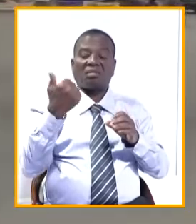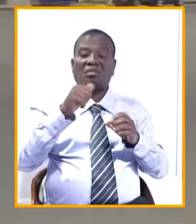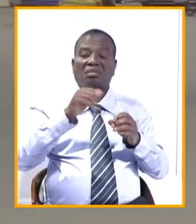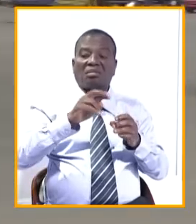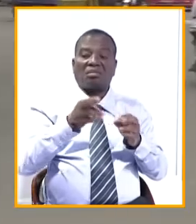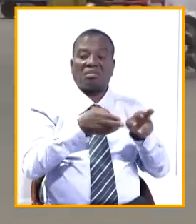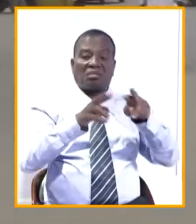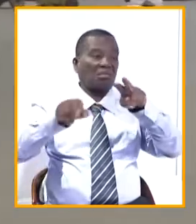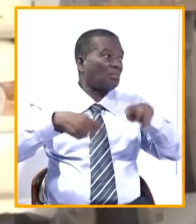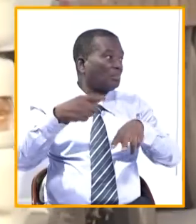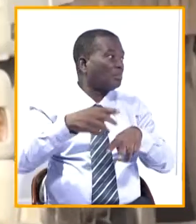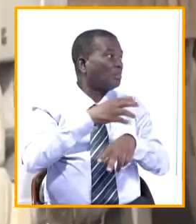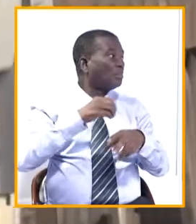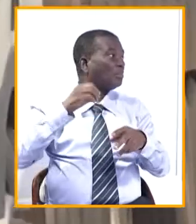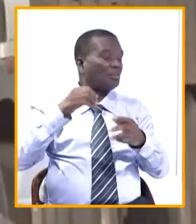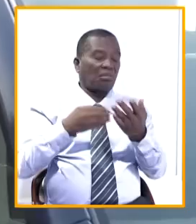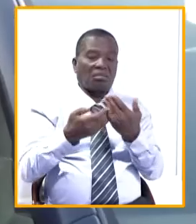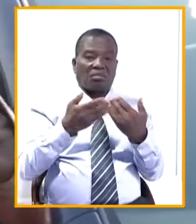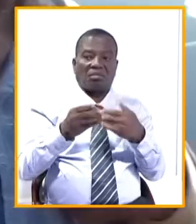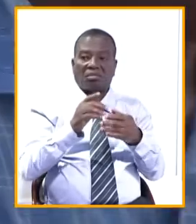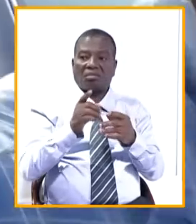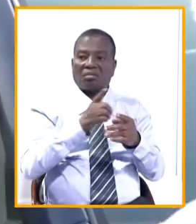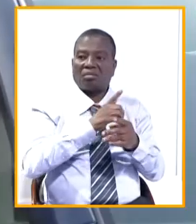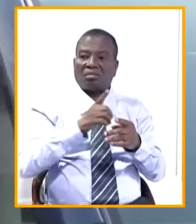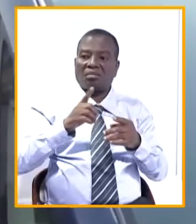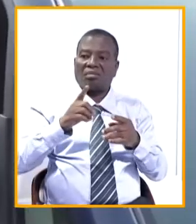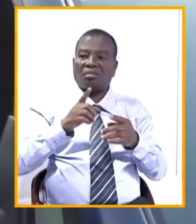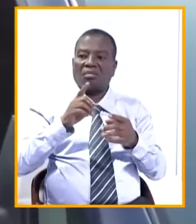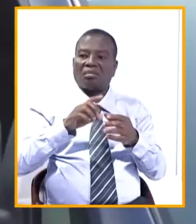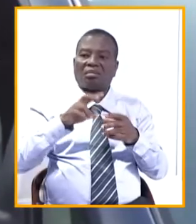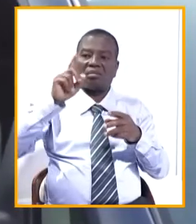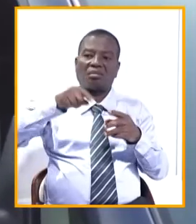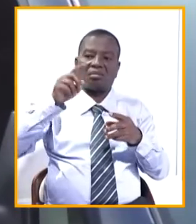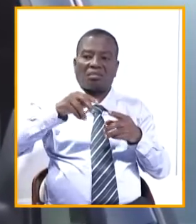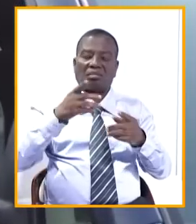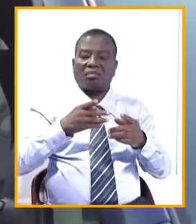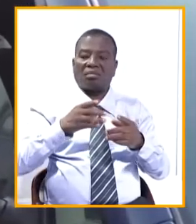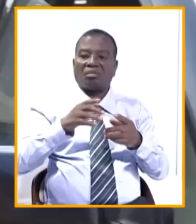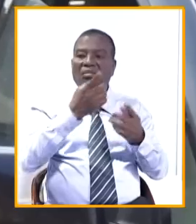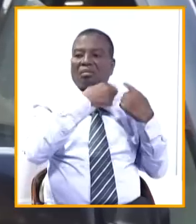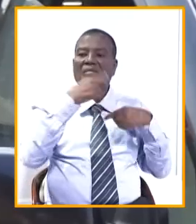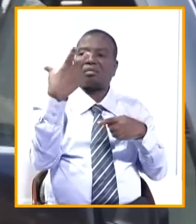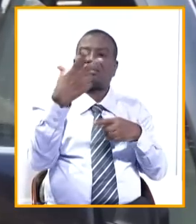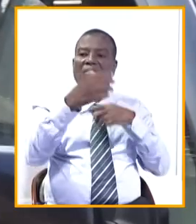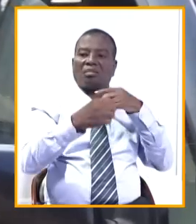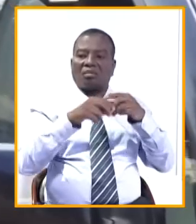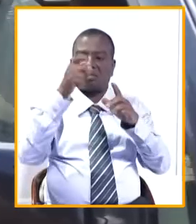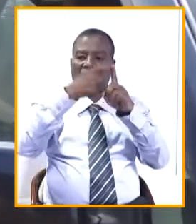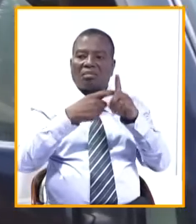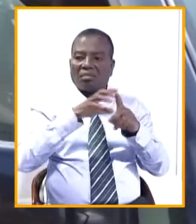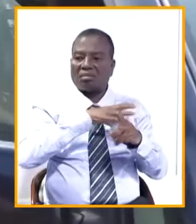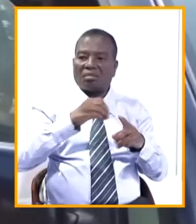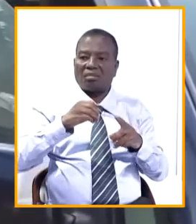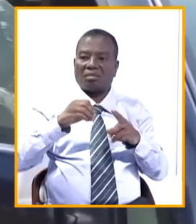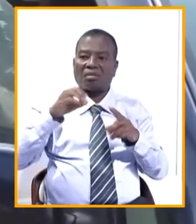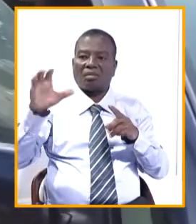autres, tous sont concernés par cette mesure. Barouan est conducteur de taxi banalisé depuis 3 mois. Il a appris la nouvelle au